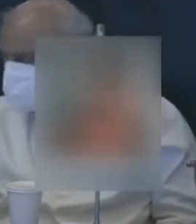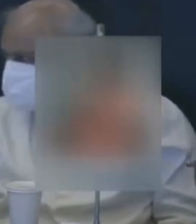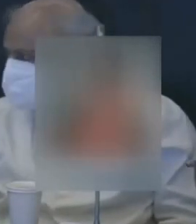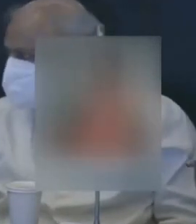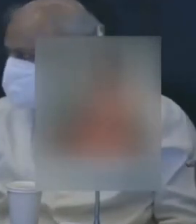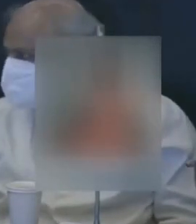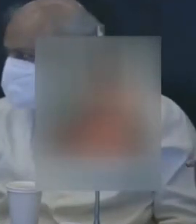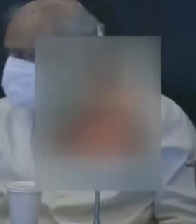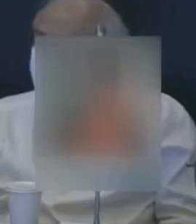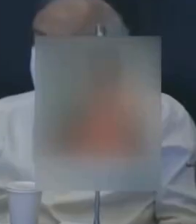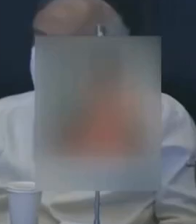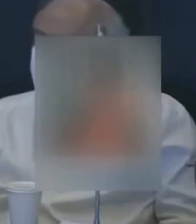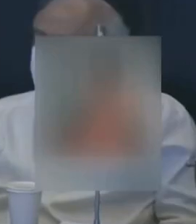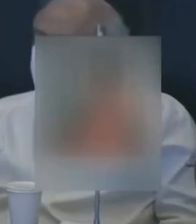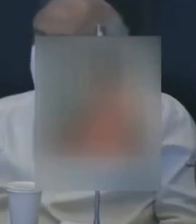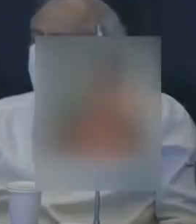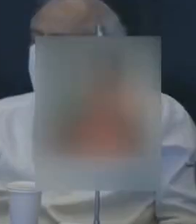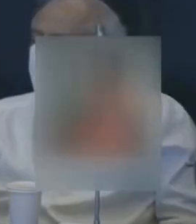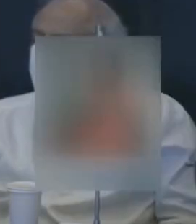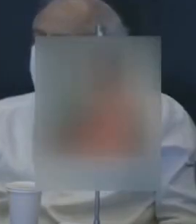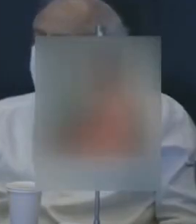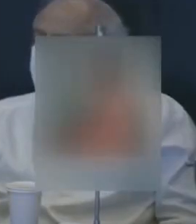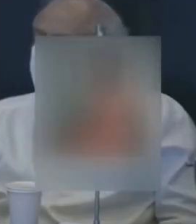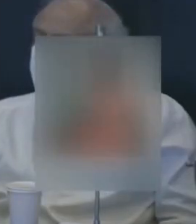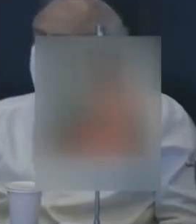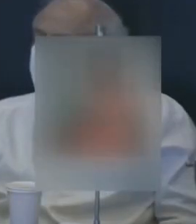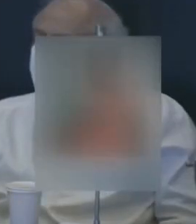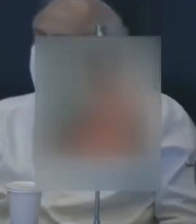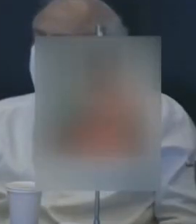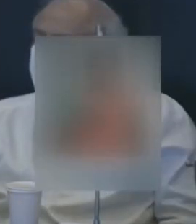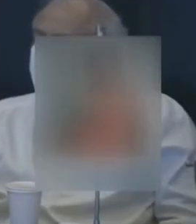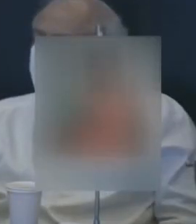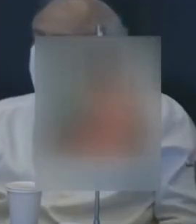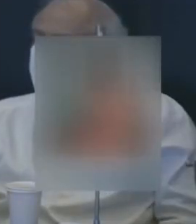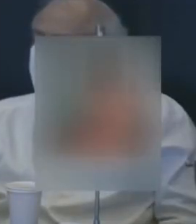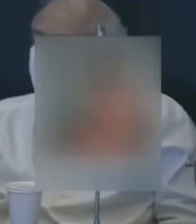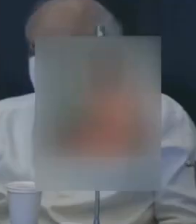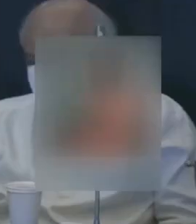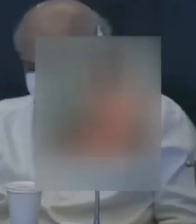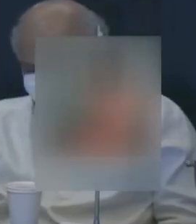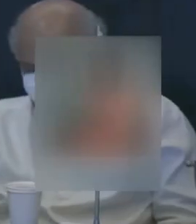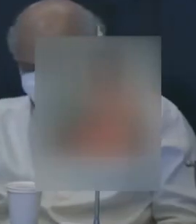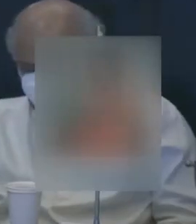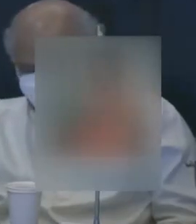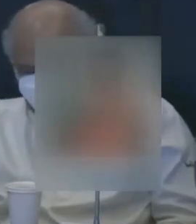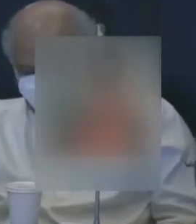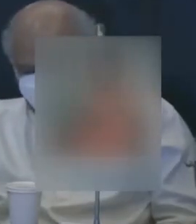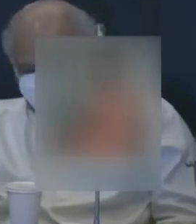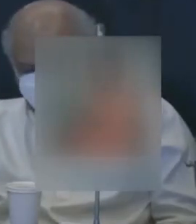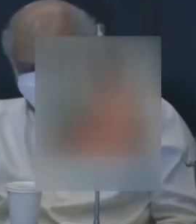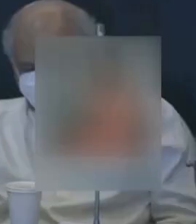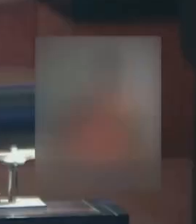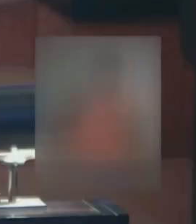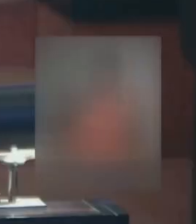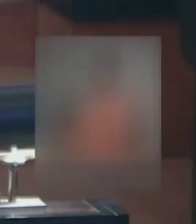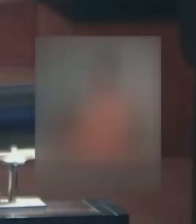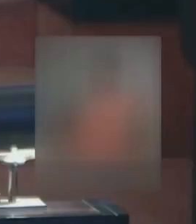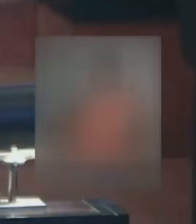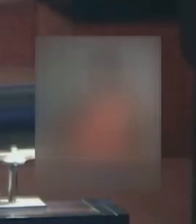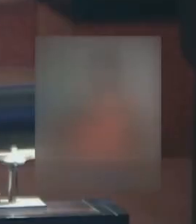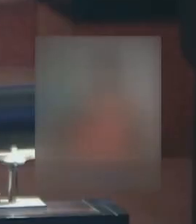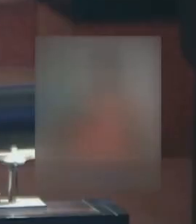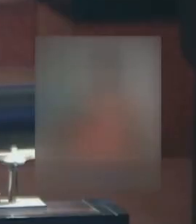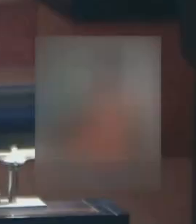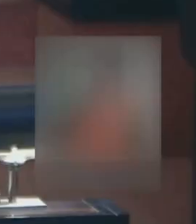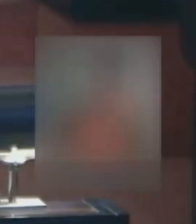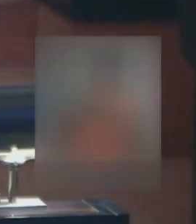ජන අනිවාස සංගණනය 22යි 20යි 23 වසර වල නිම කිරීමට අපි සැලසුම් කරලා තියෙනවා. මේ කළු සල්ලි